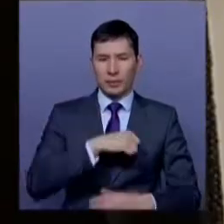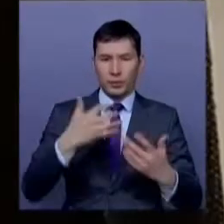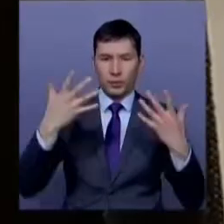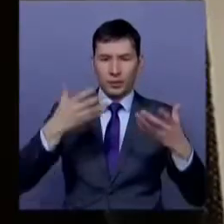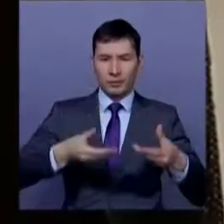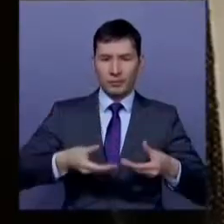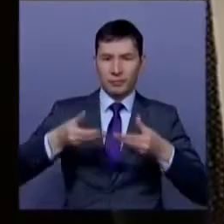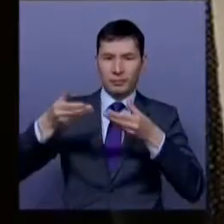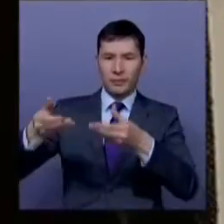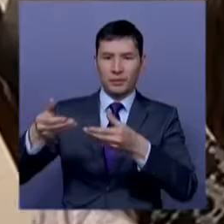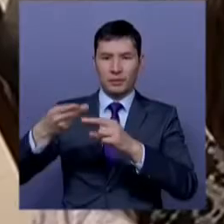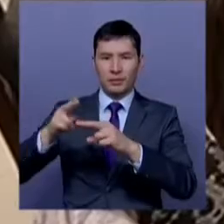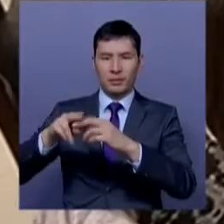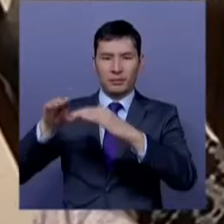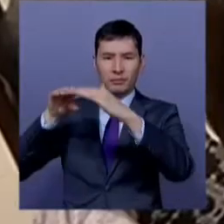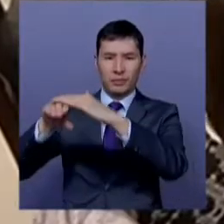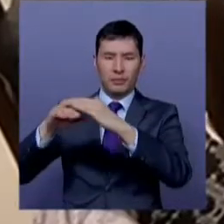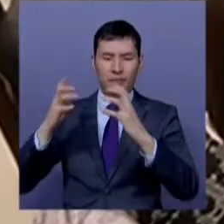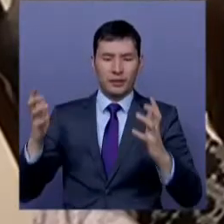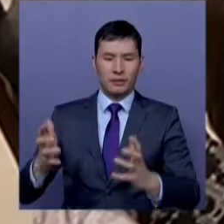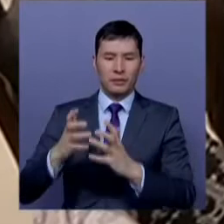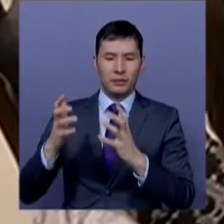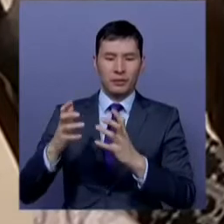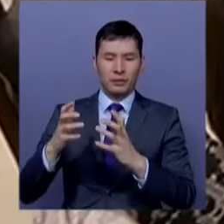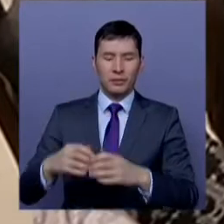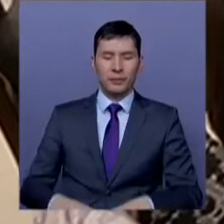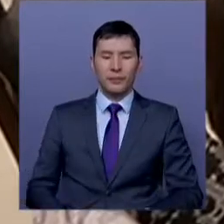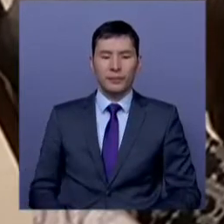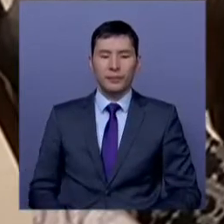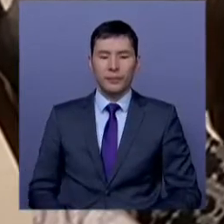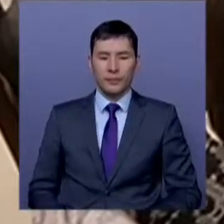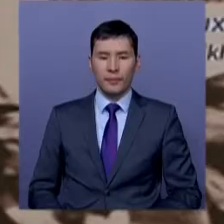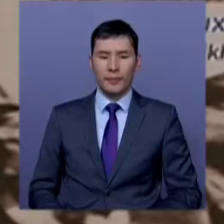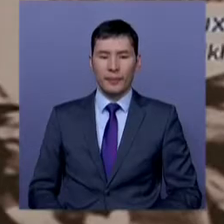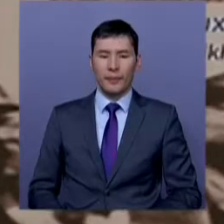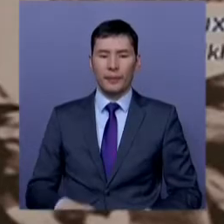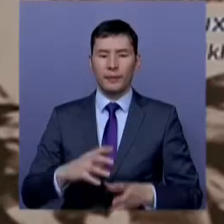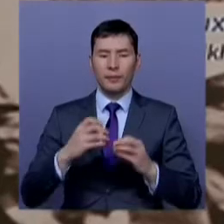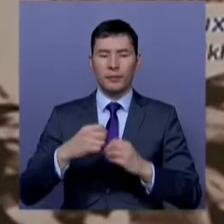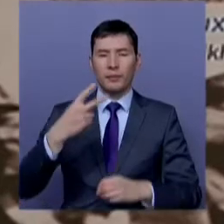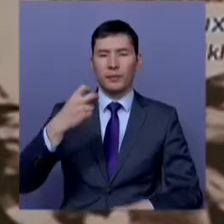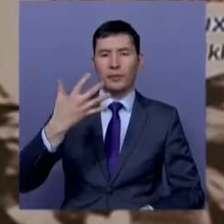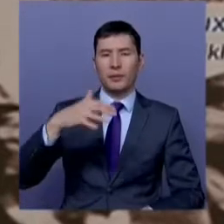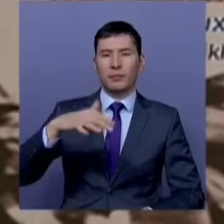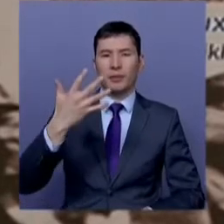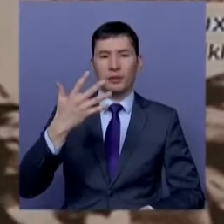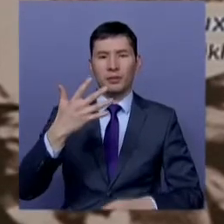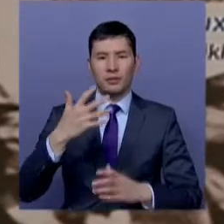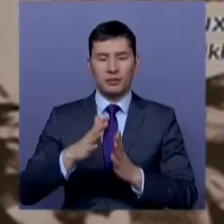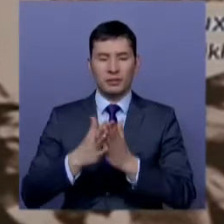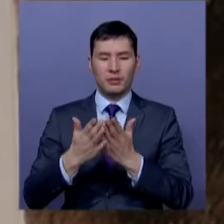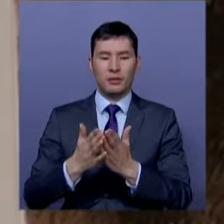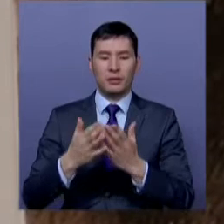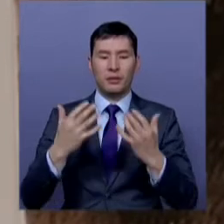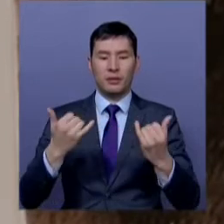заттай жәдігерлері, оның Ахмет Риза мешіт медресесінде оқыған кезеңіндегі 252 кітабы сол көрмеден орын алады. Сондай